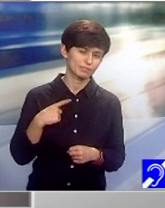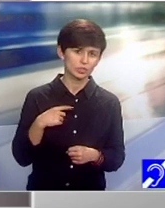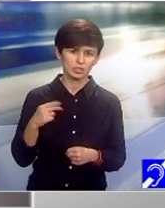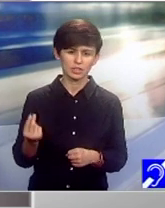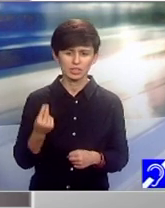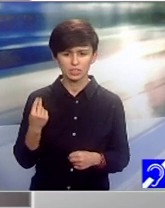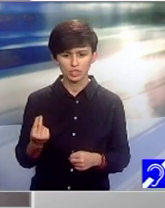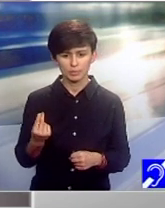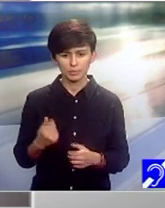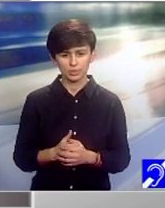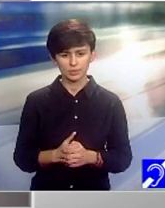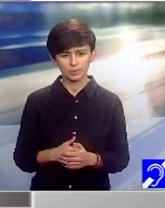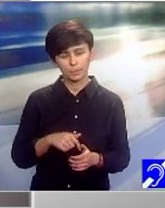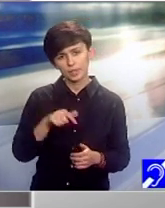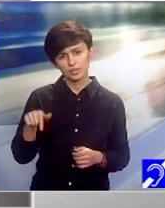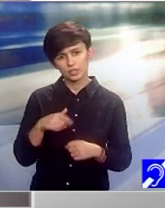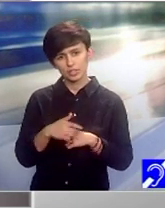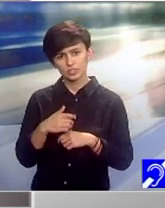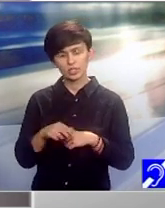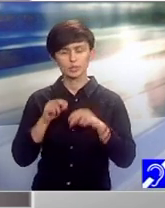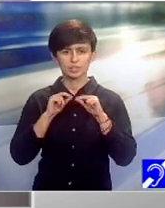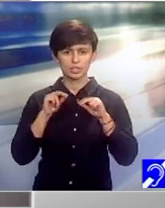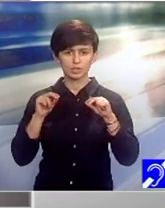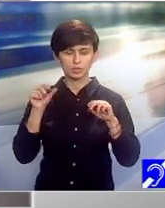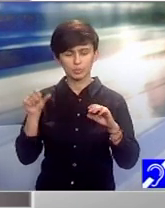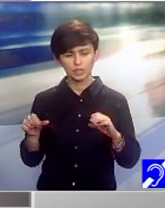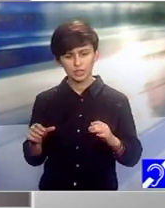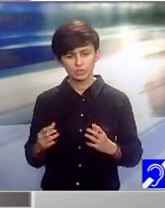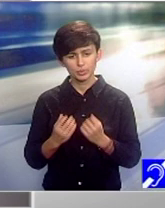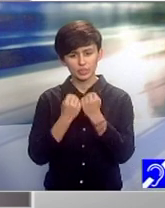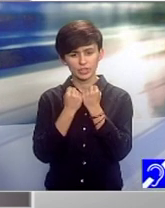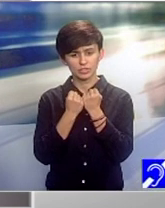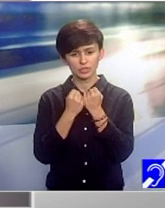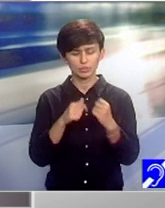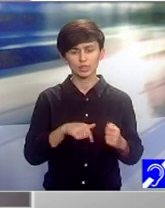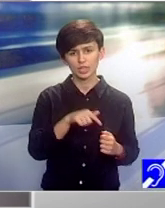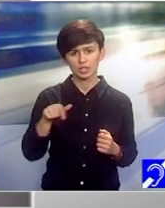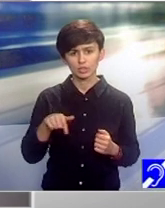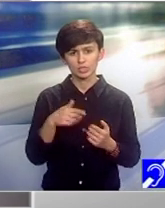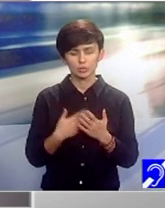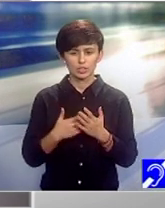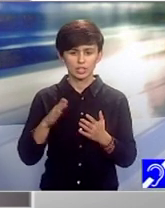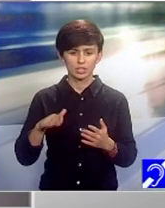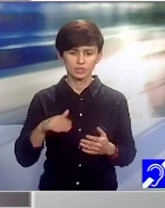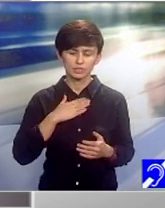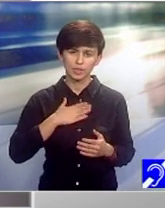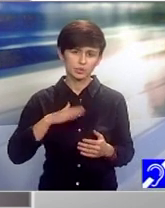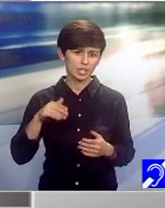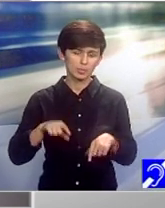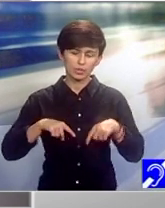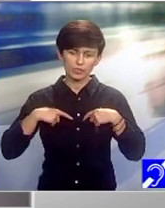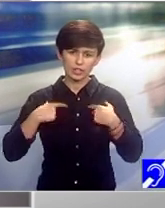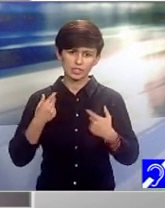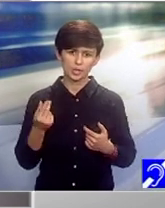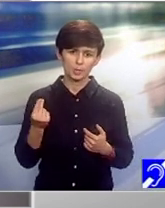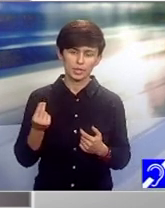Și noi încercăm să educăm supraviețuitorii noștri, deoarece dorim să ducă o viață cât mai bună după terminarea tratamentului și prin acest fapt